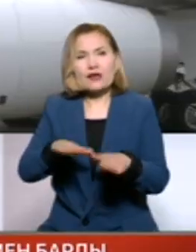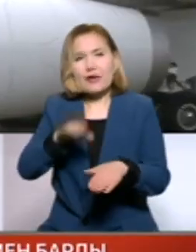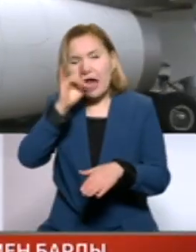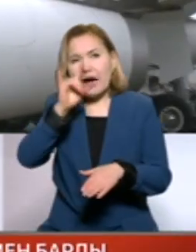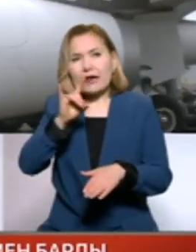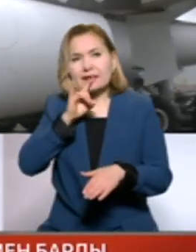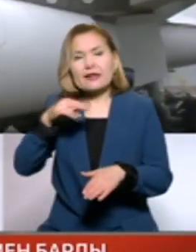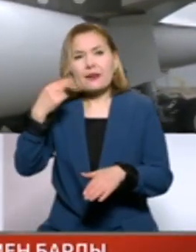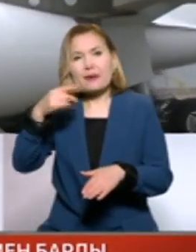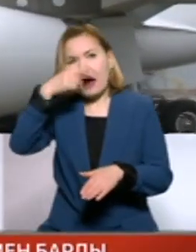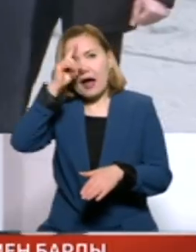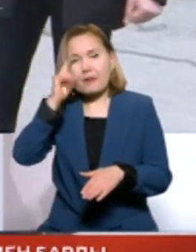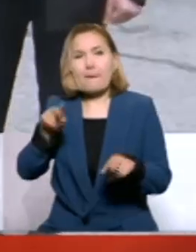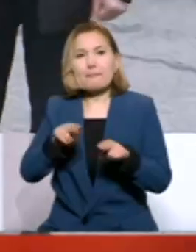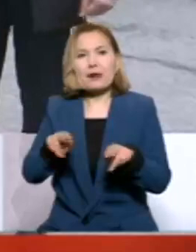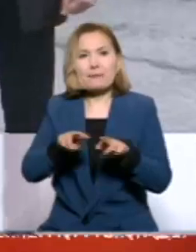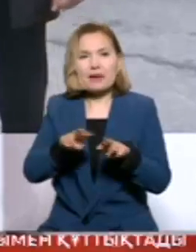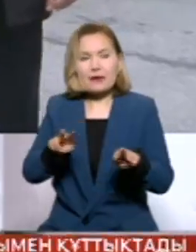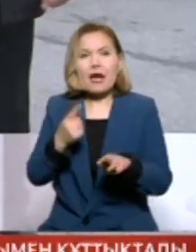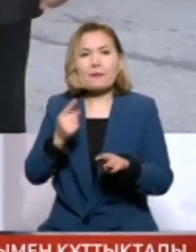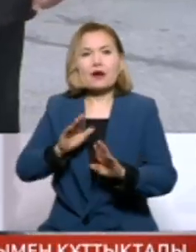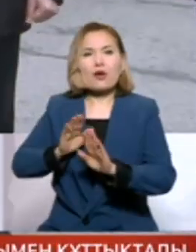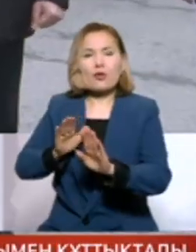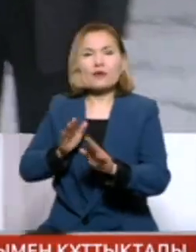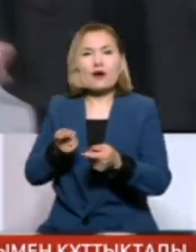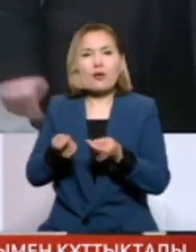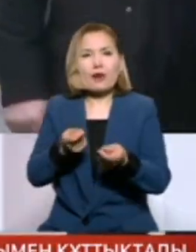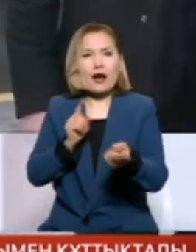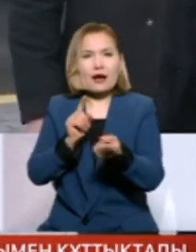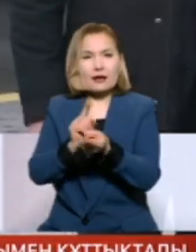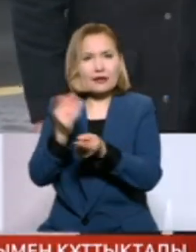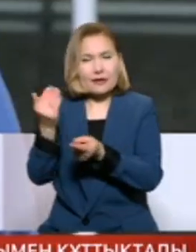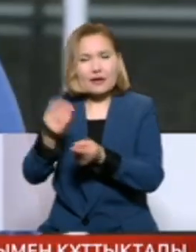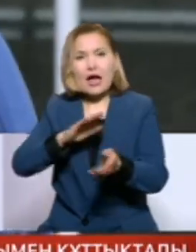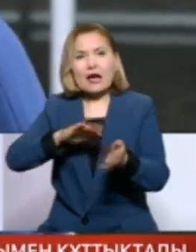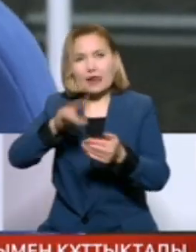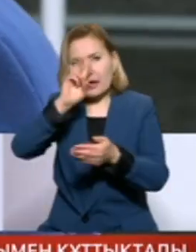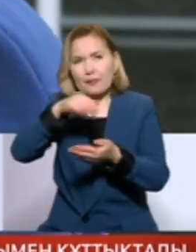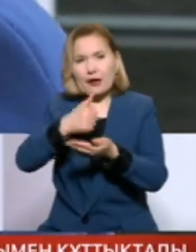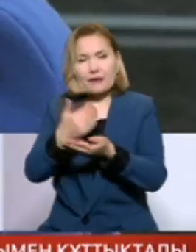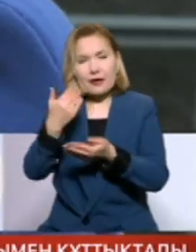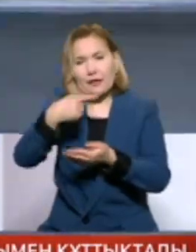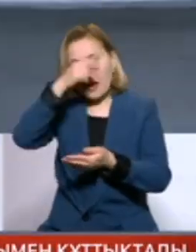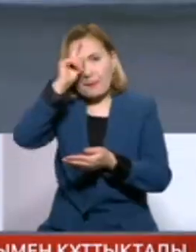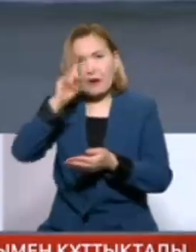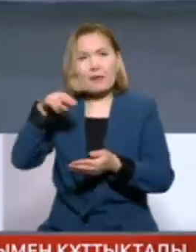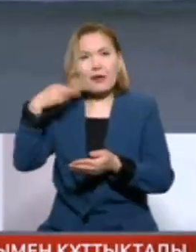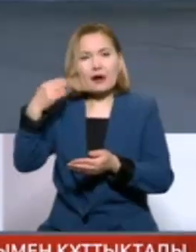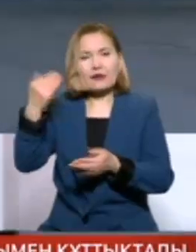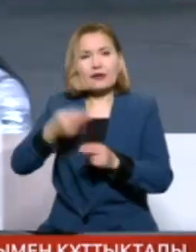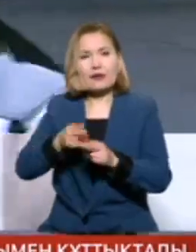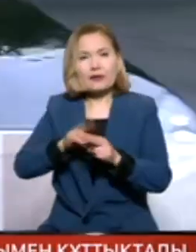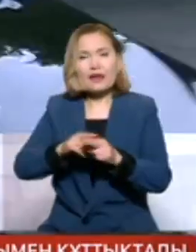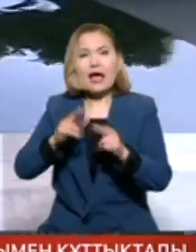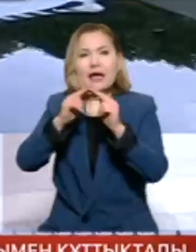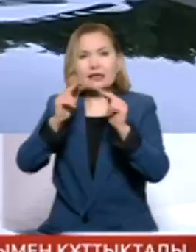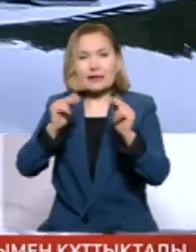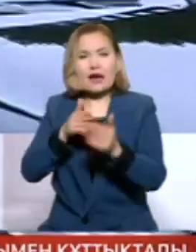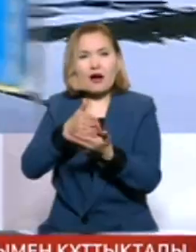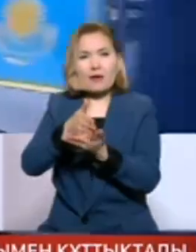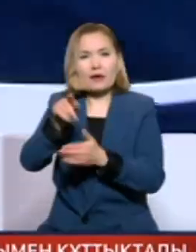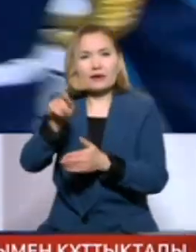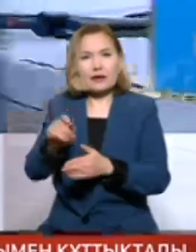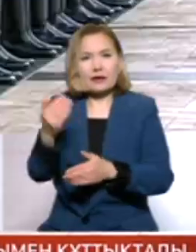президентін Әзербайжан премьер-министрінің бірінші орынбасары қарсы алды. Кейін мемлекет басшысы Әзербайжан президентінің Загульба